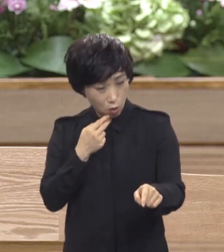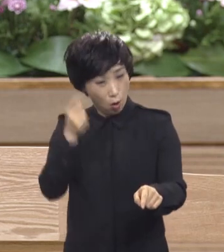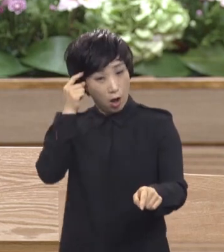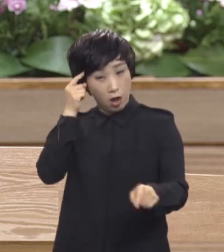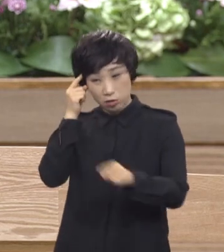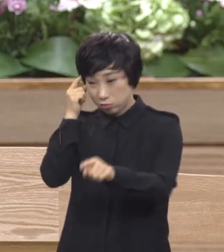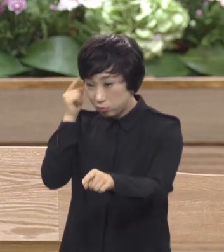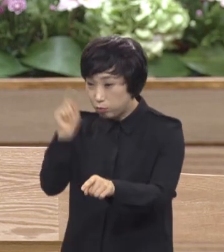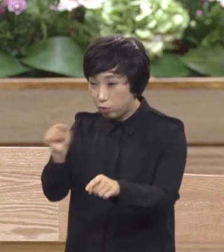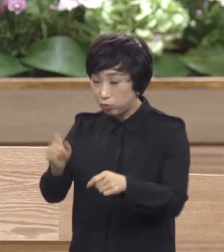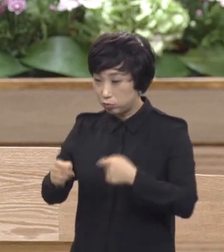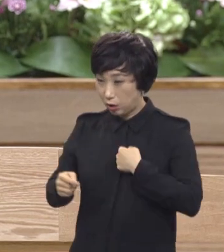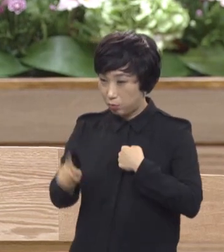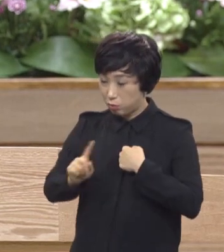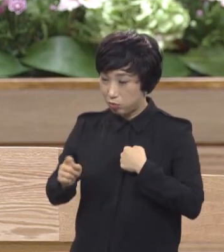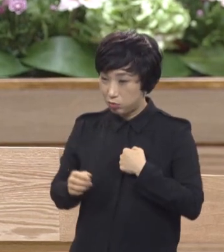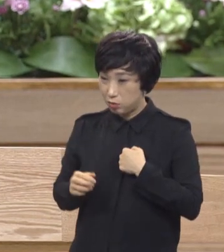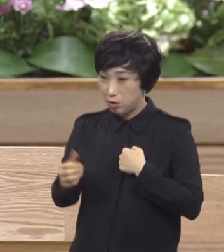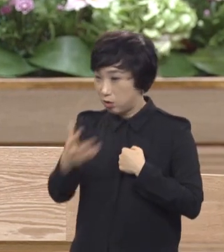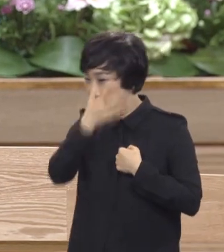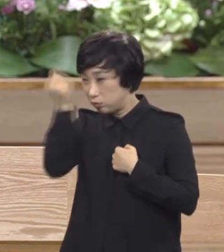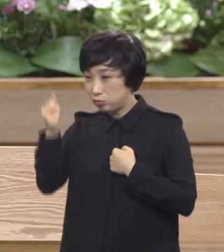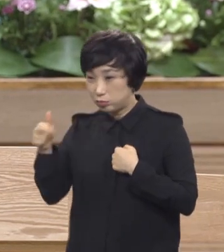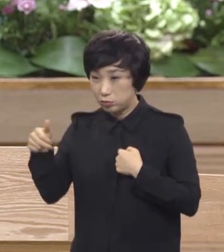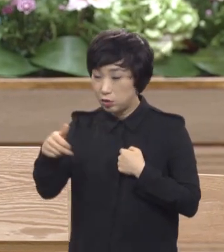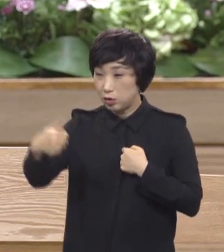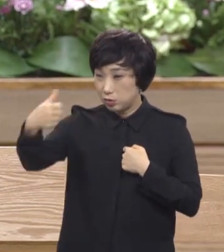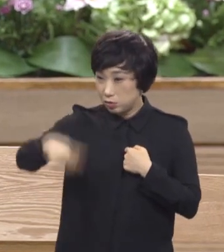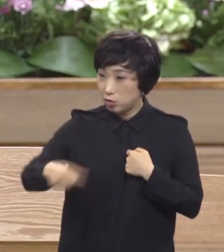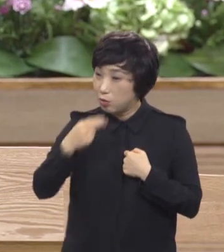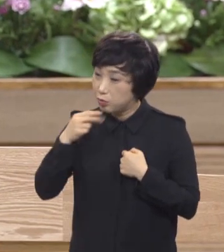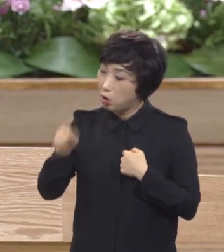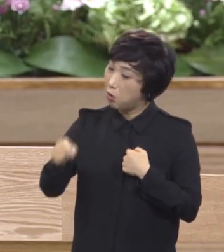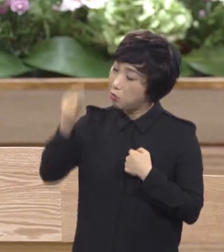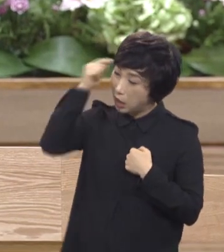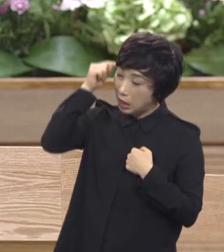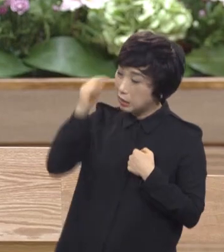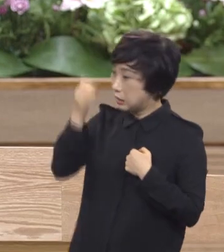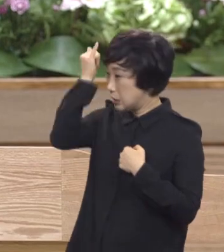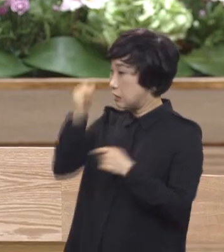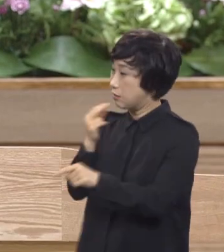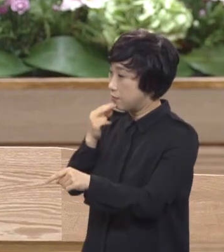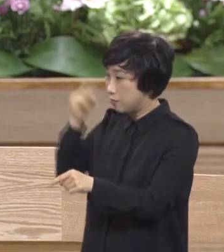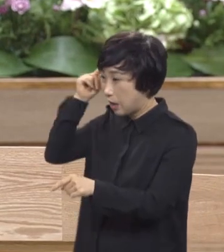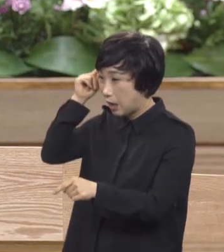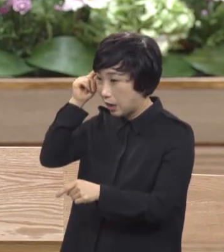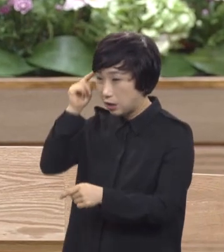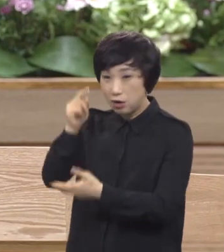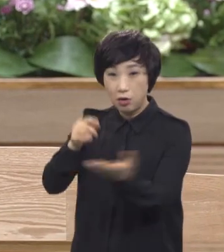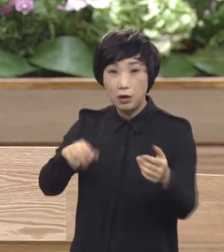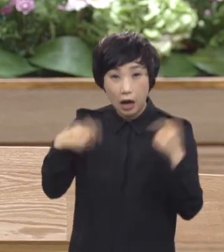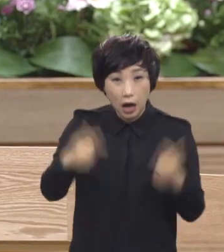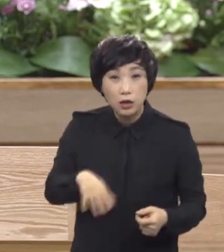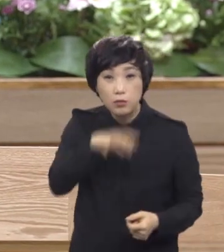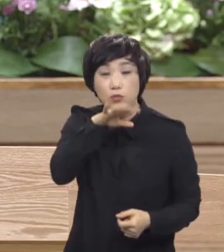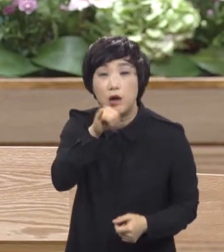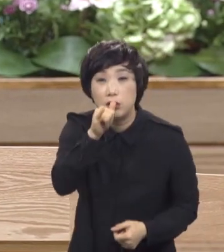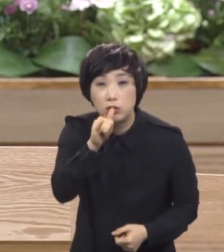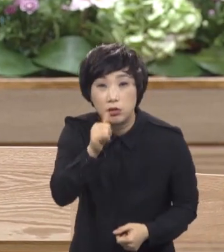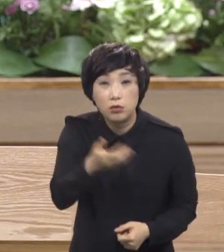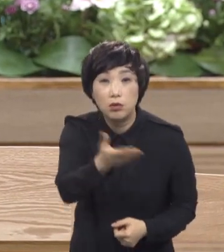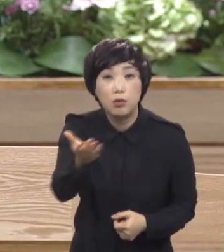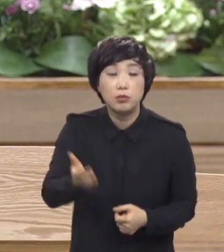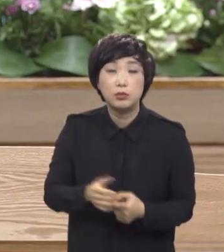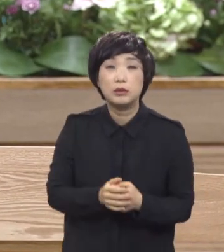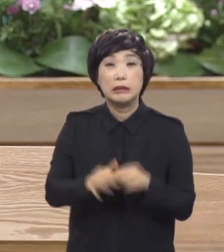너는 왜 나에게 항상 지나가서 인사도 하냐 어떻게 사람이 버리작머리가 그렇게 없냐 항상 그래 그렇게